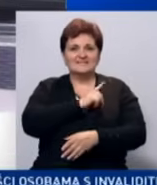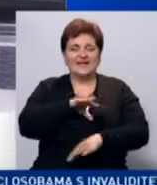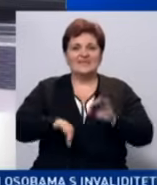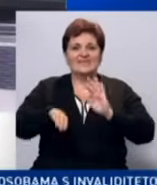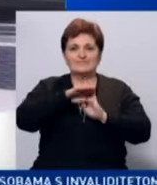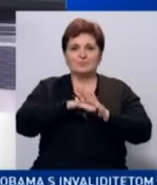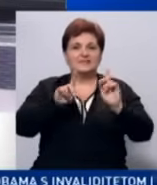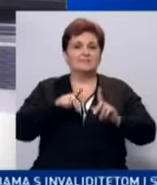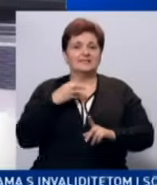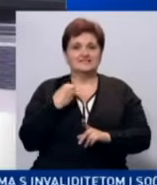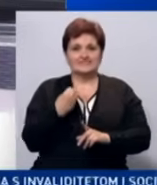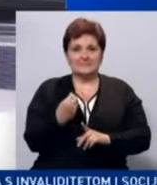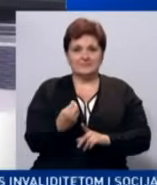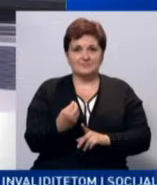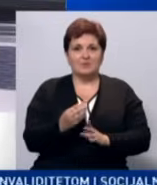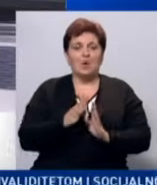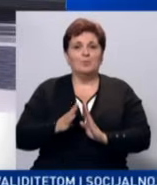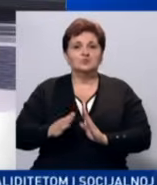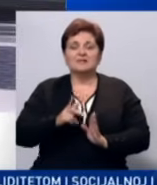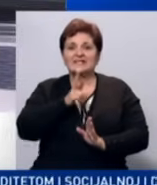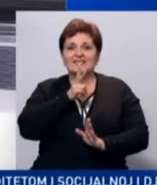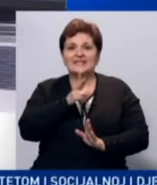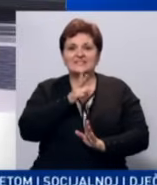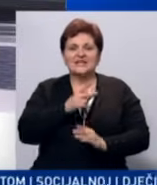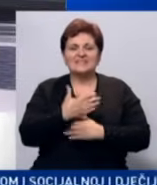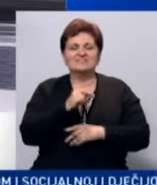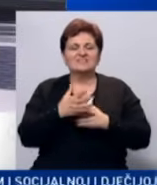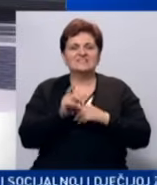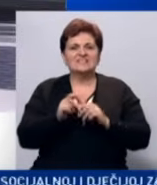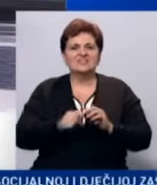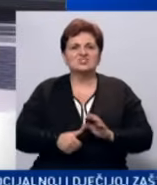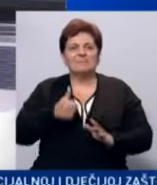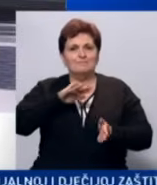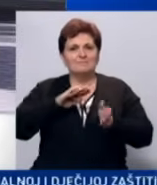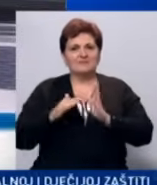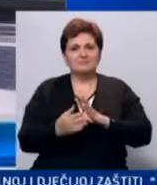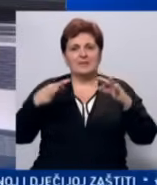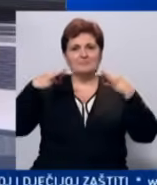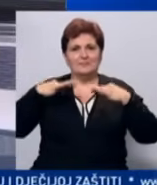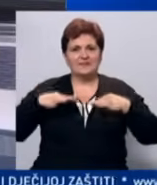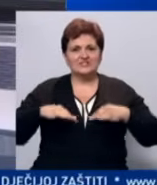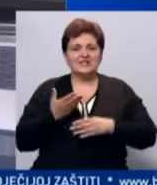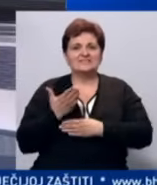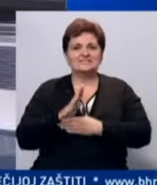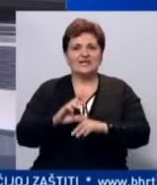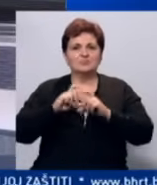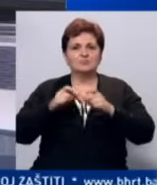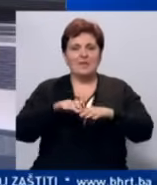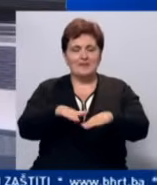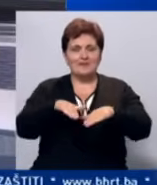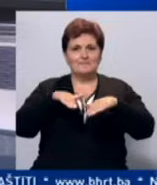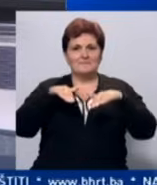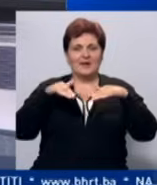izborni zakon Republike Srpske postupajući po zahtjevu Denisa Zvizdića, prvog zamjenika predsjedavajućeg zastupničkog doma